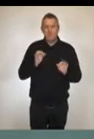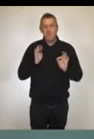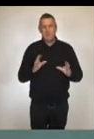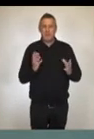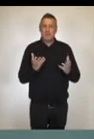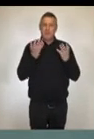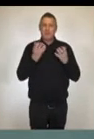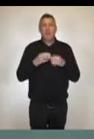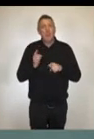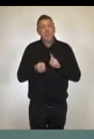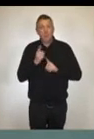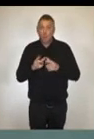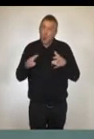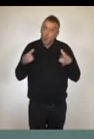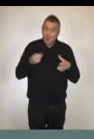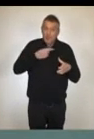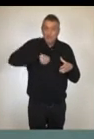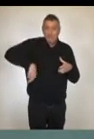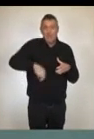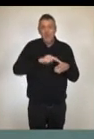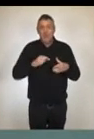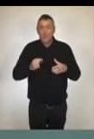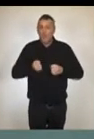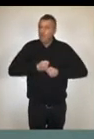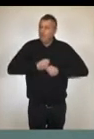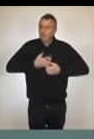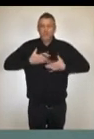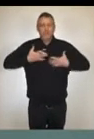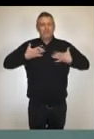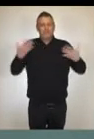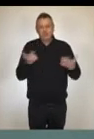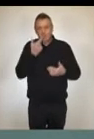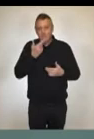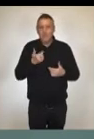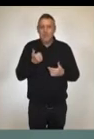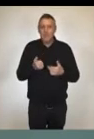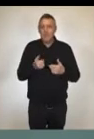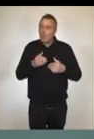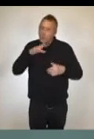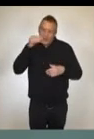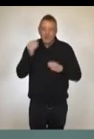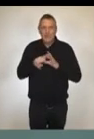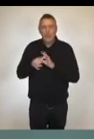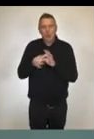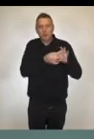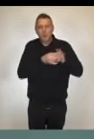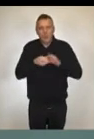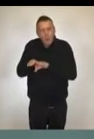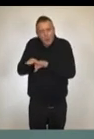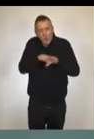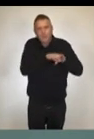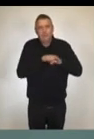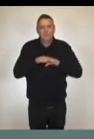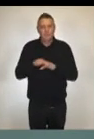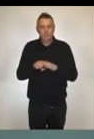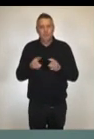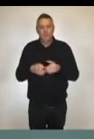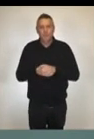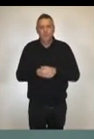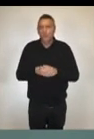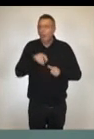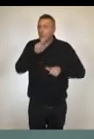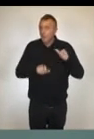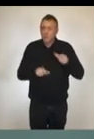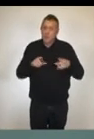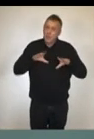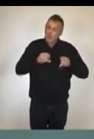de s'émanciper collectivement répond à l'intérêt général de faire humanité ensemble. Chacune des personnes vivant dans notre ville doit